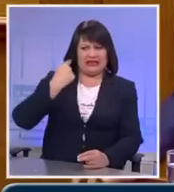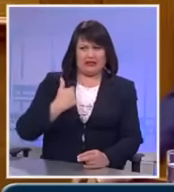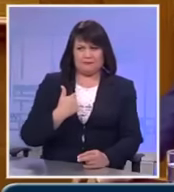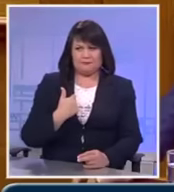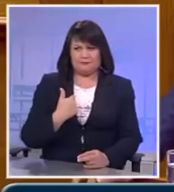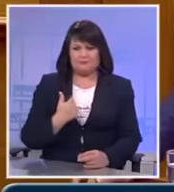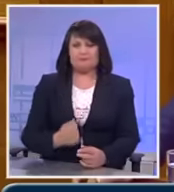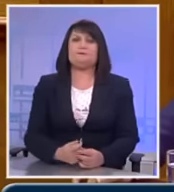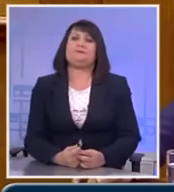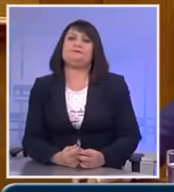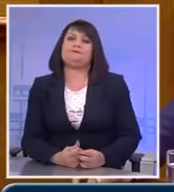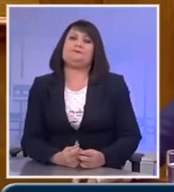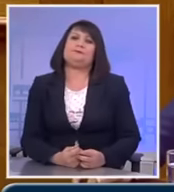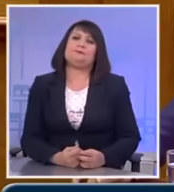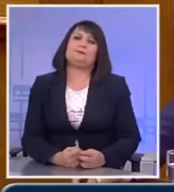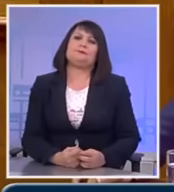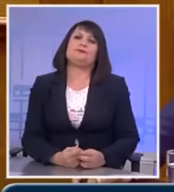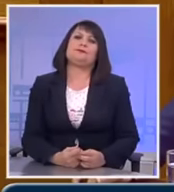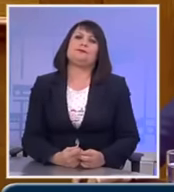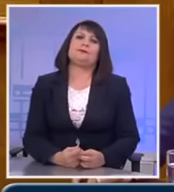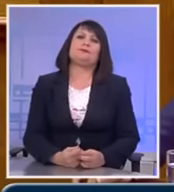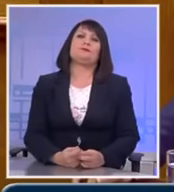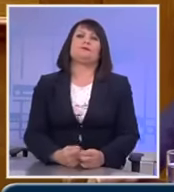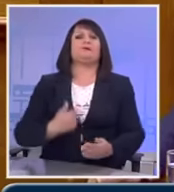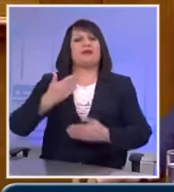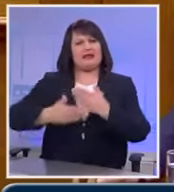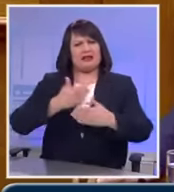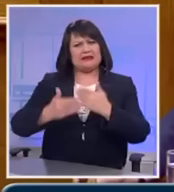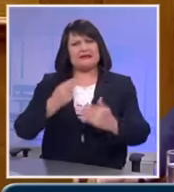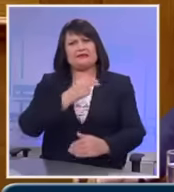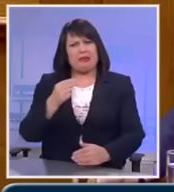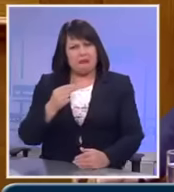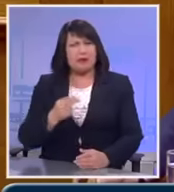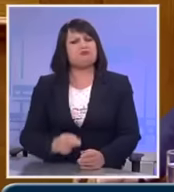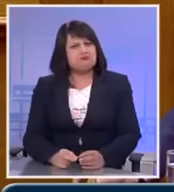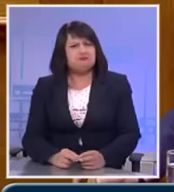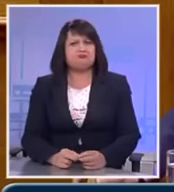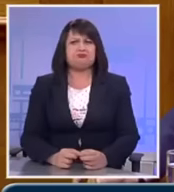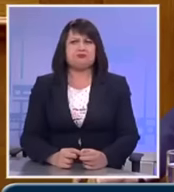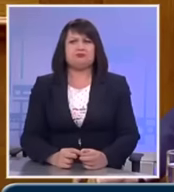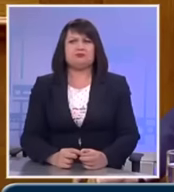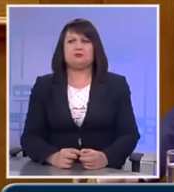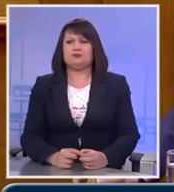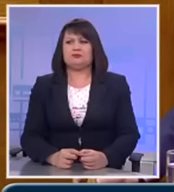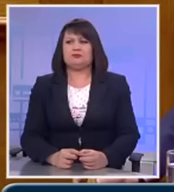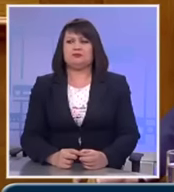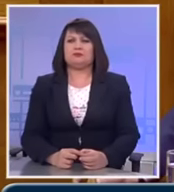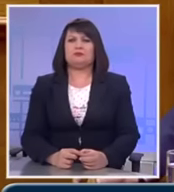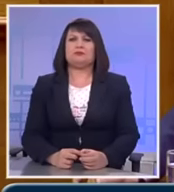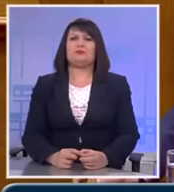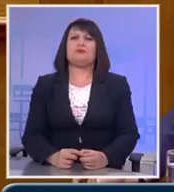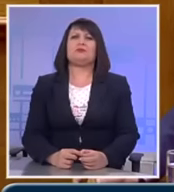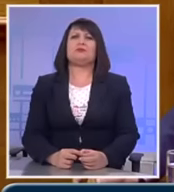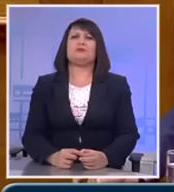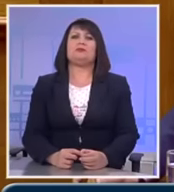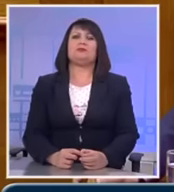για τις διαδικασίες ελπίζω να οφείλεται στο γεγονός ότι δεν γνωρίζατε ότι εδώ